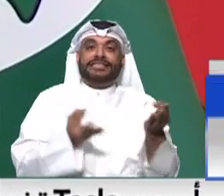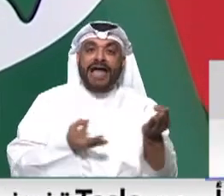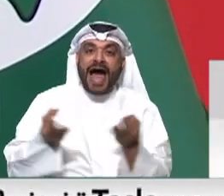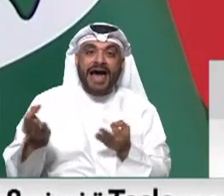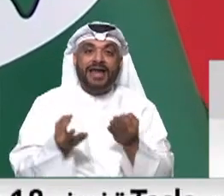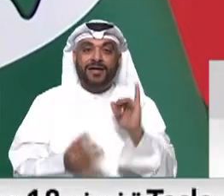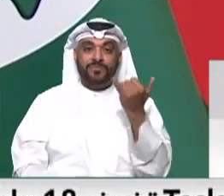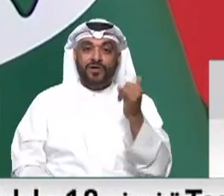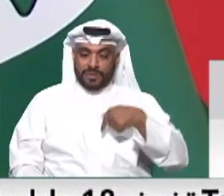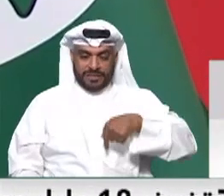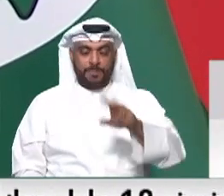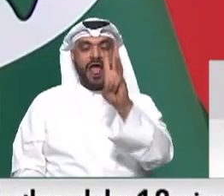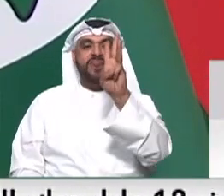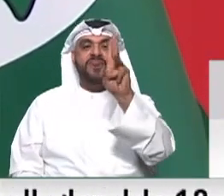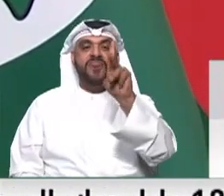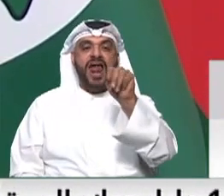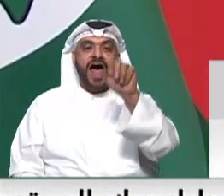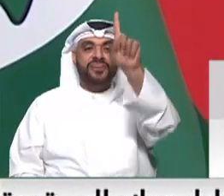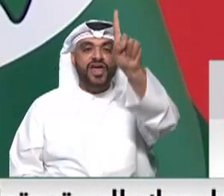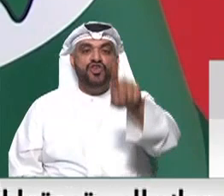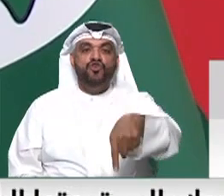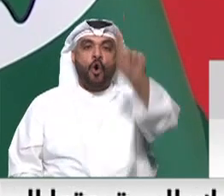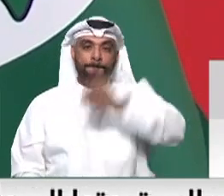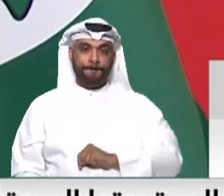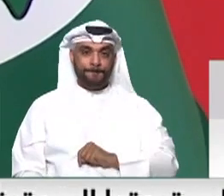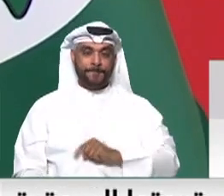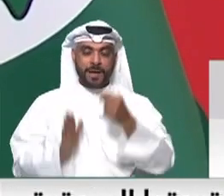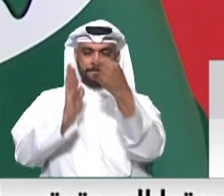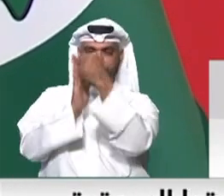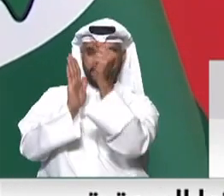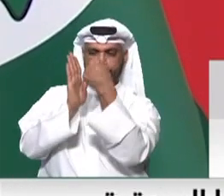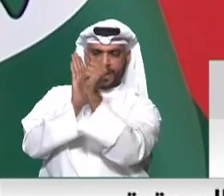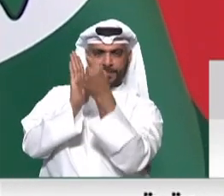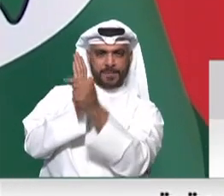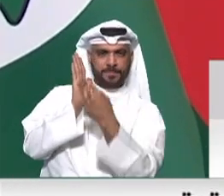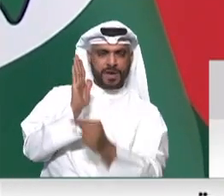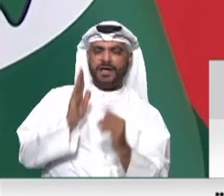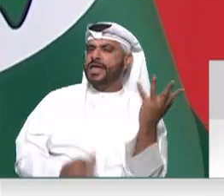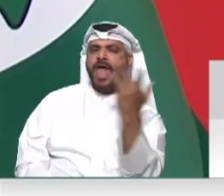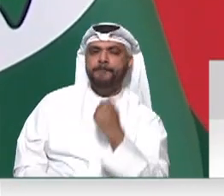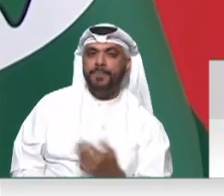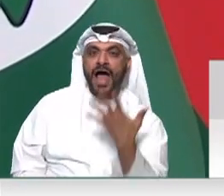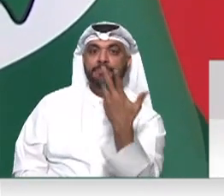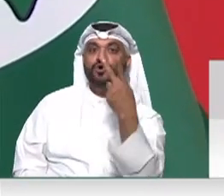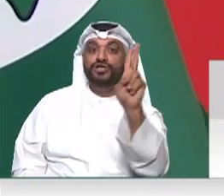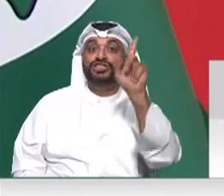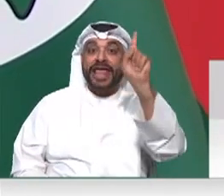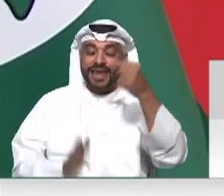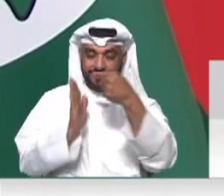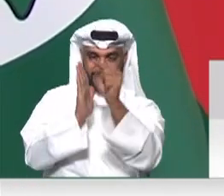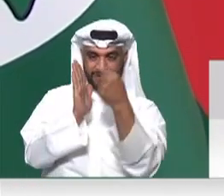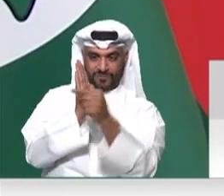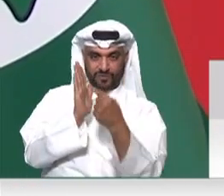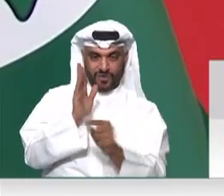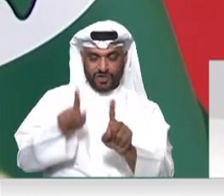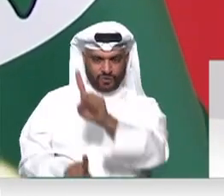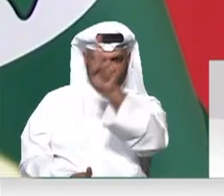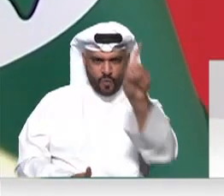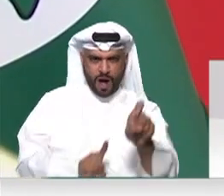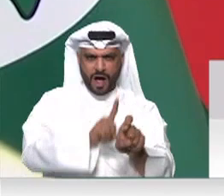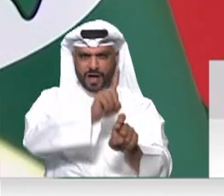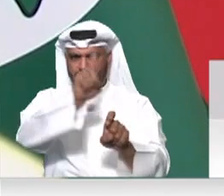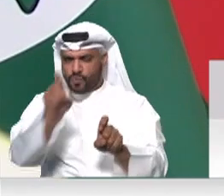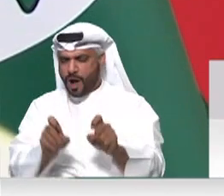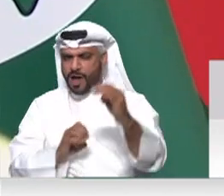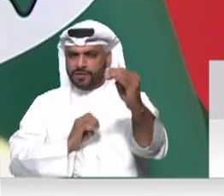مدار 3 أيام. تم مناقشة 25 بند من ضمن البنود اللي تم مناقشتها